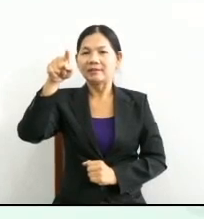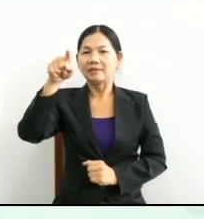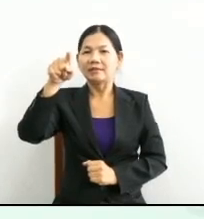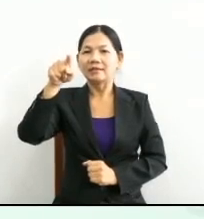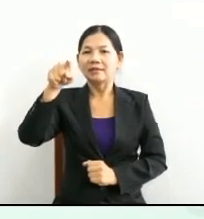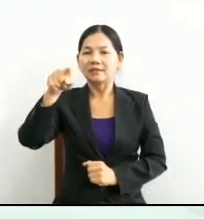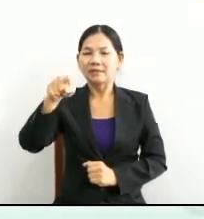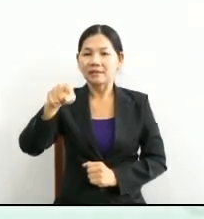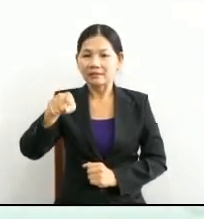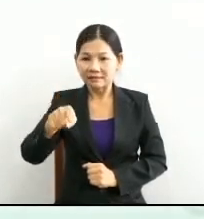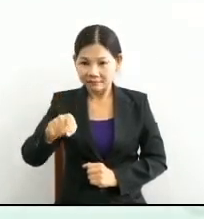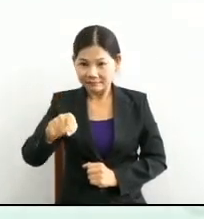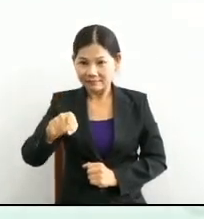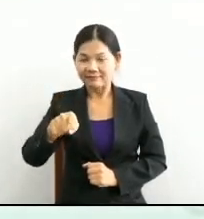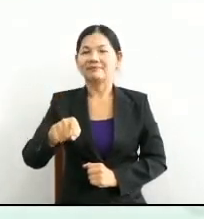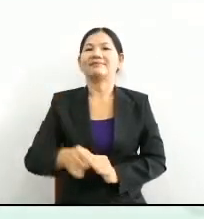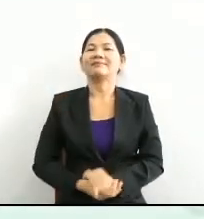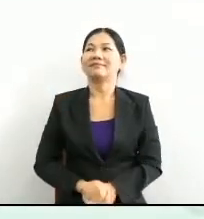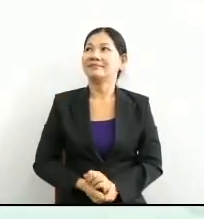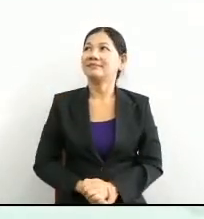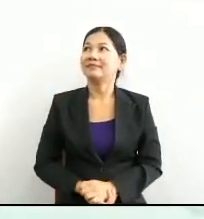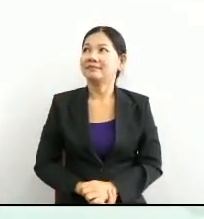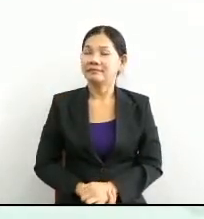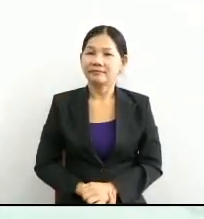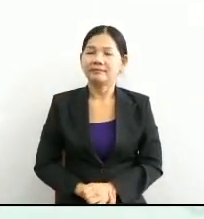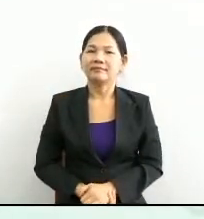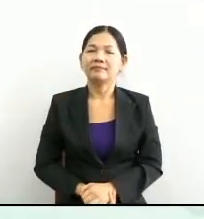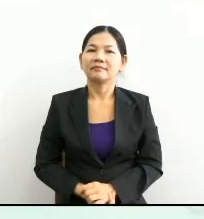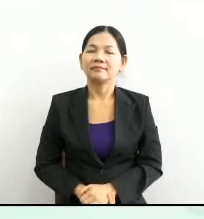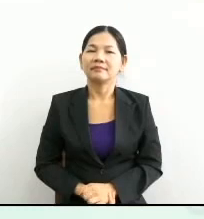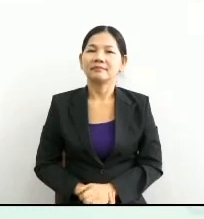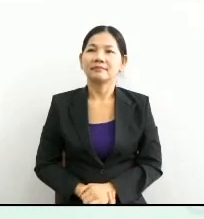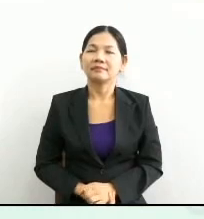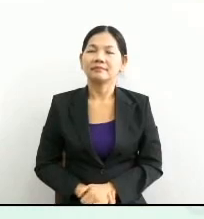Chà, cho mùi bình. Chị xa lăng con nế. Tỏ.